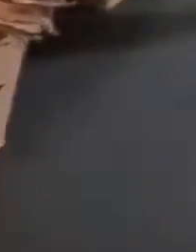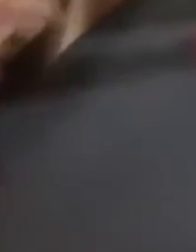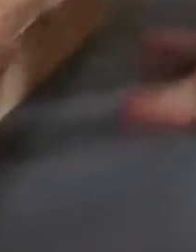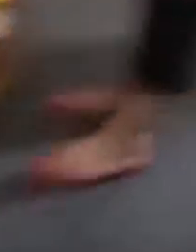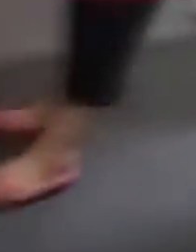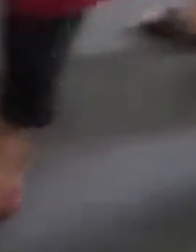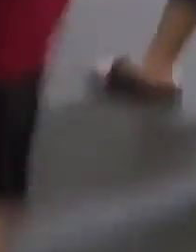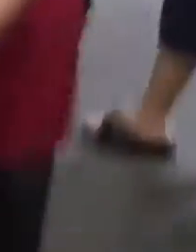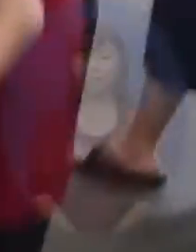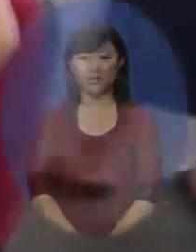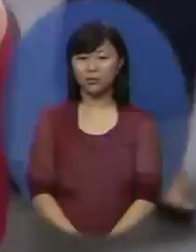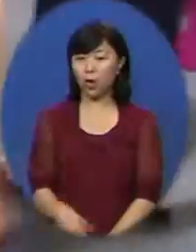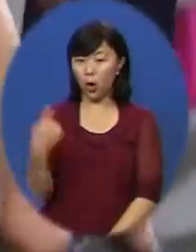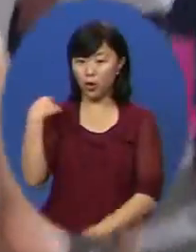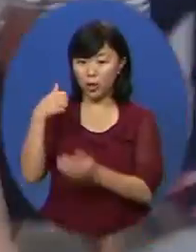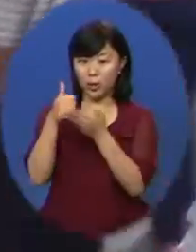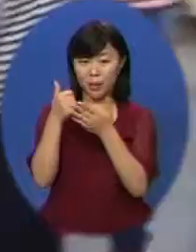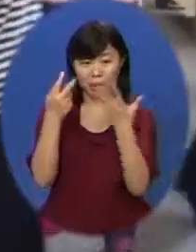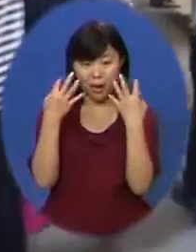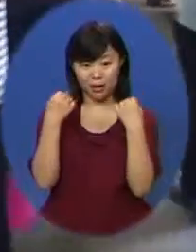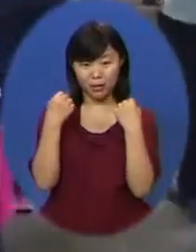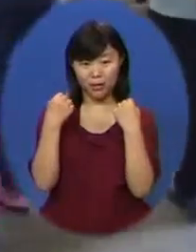어서 손님 많이